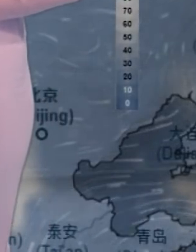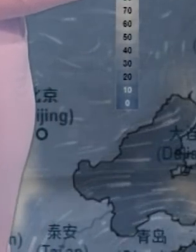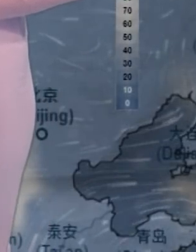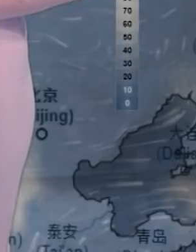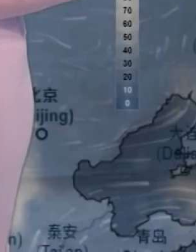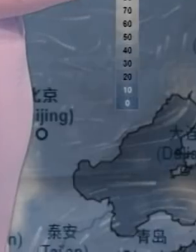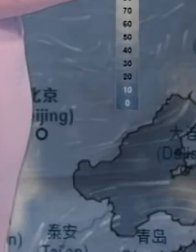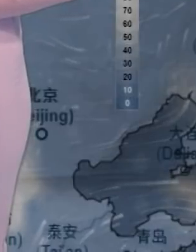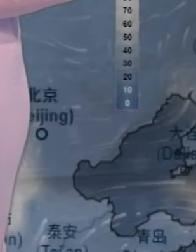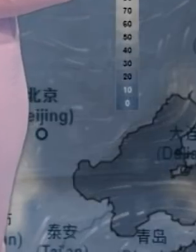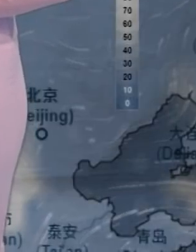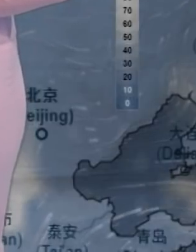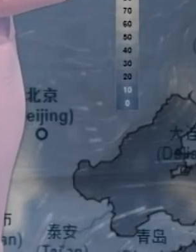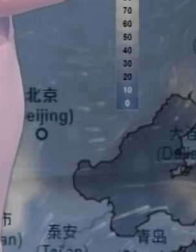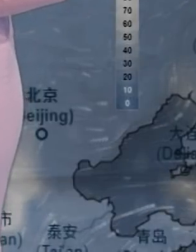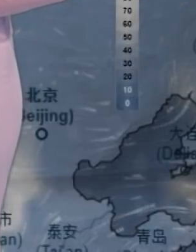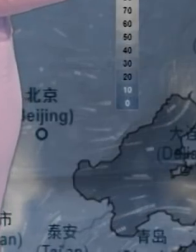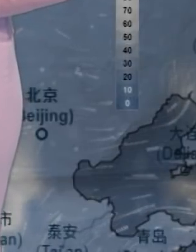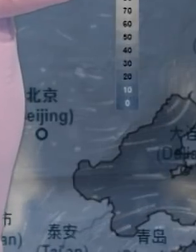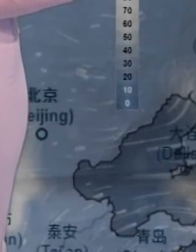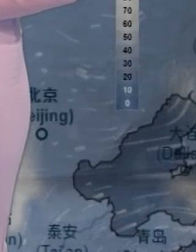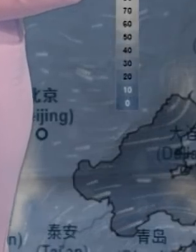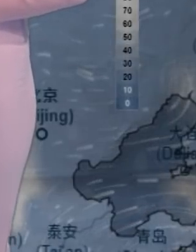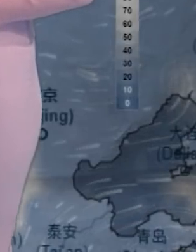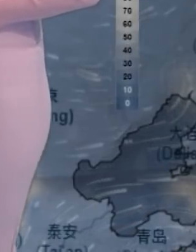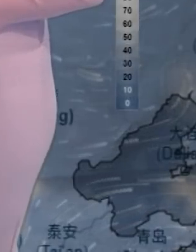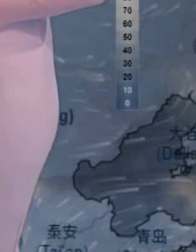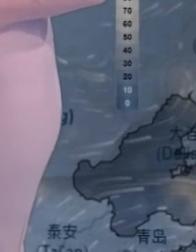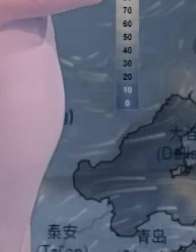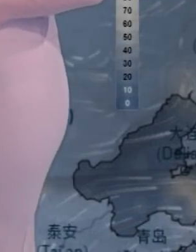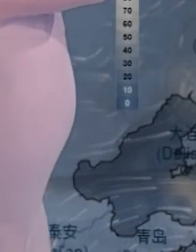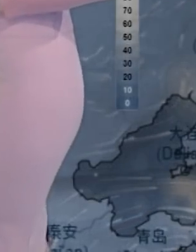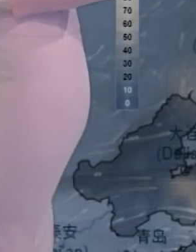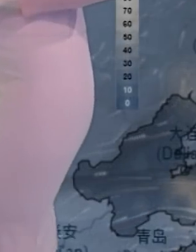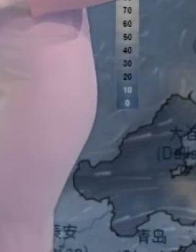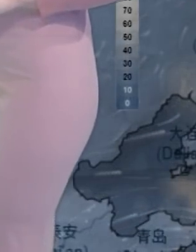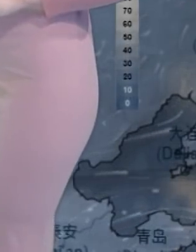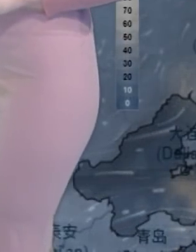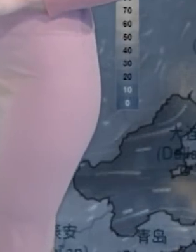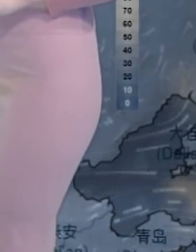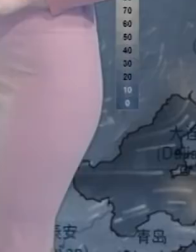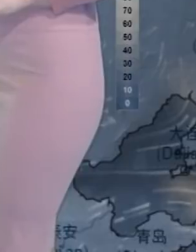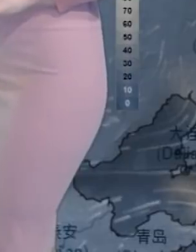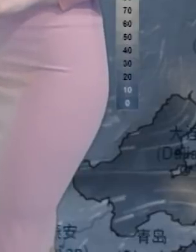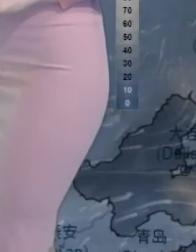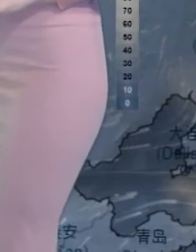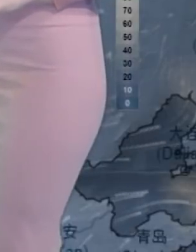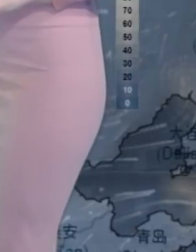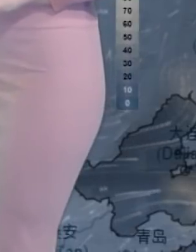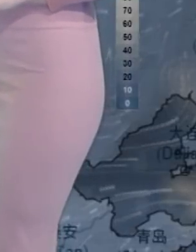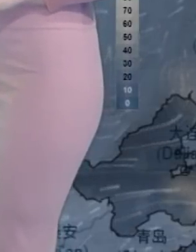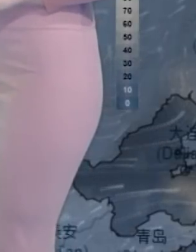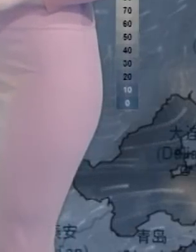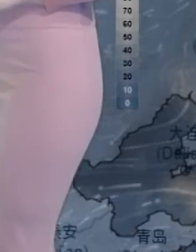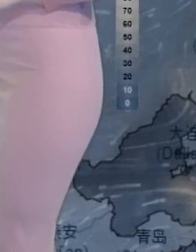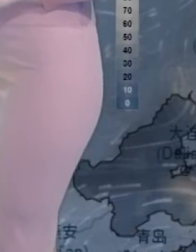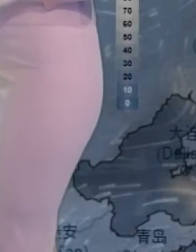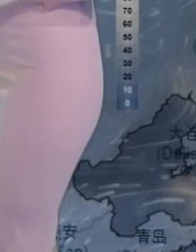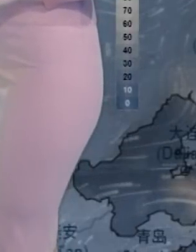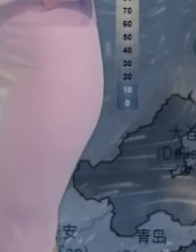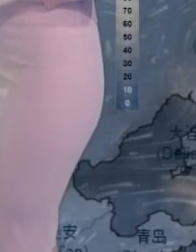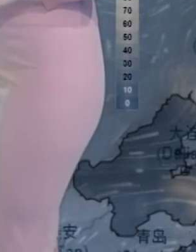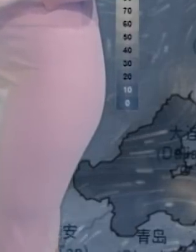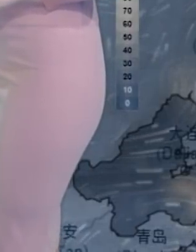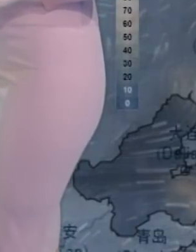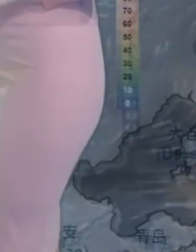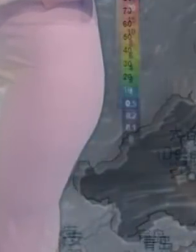байна. Үүлний масын хувьд бол нутгийн хойд хэсгээр үүлшин, бусад нутгаар бол багавтар үүлтэй байна. Хурд тундасны хувьд бол шөндөө төв